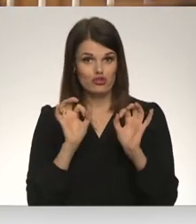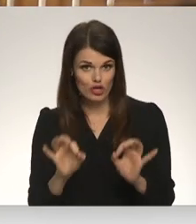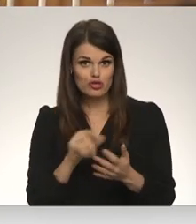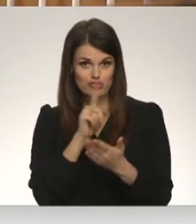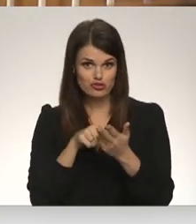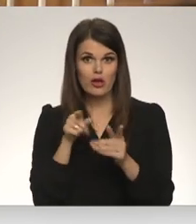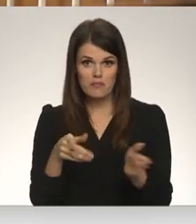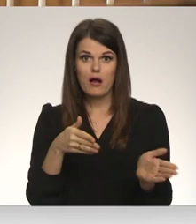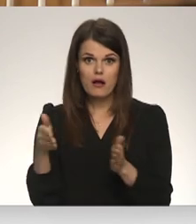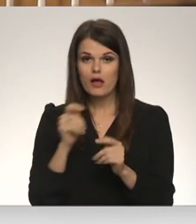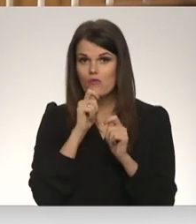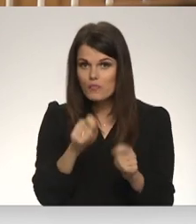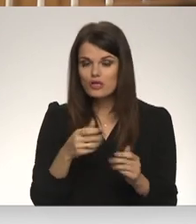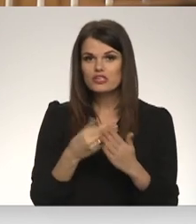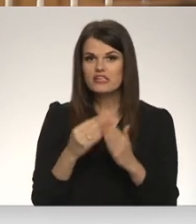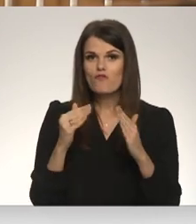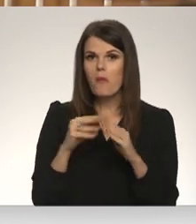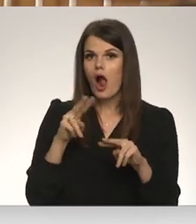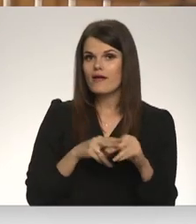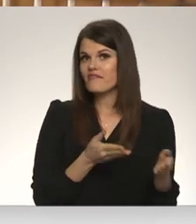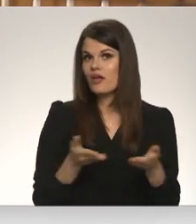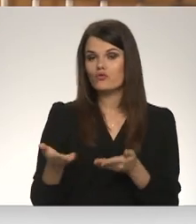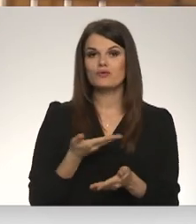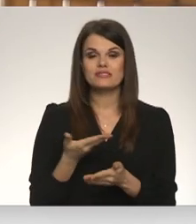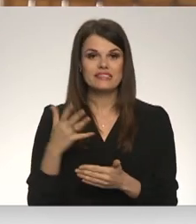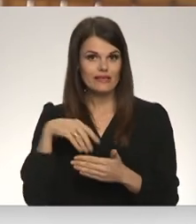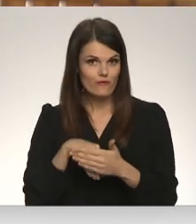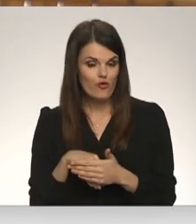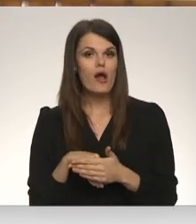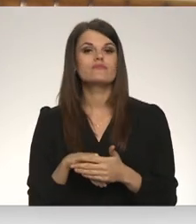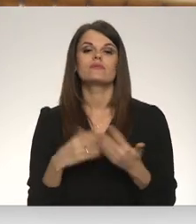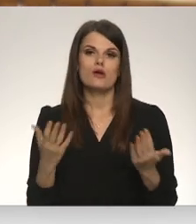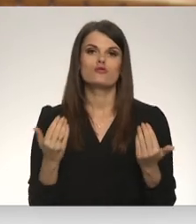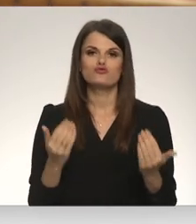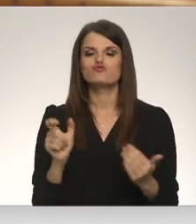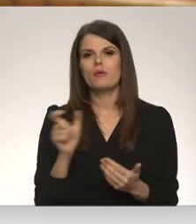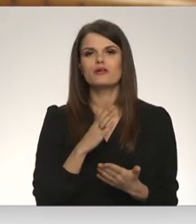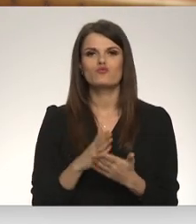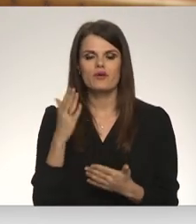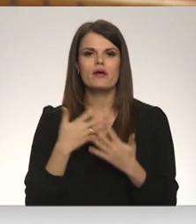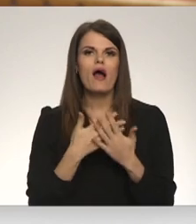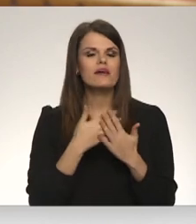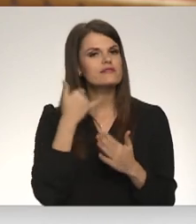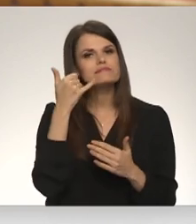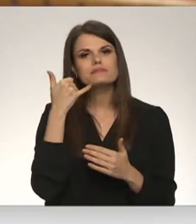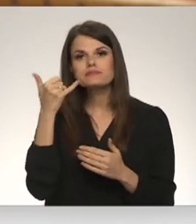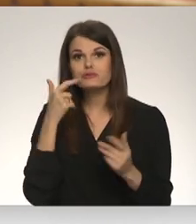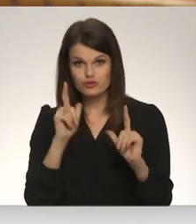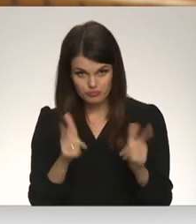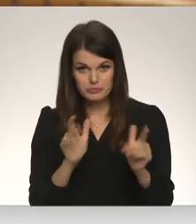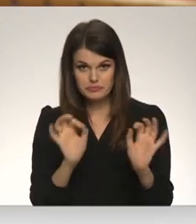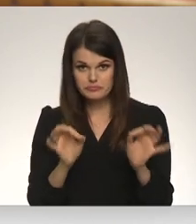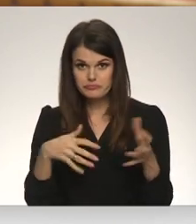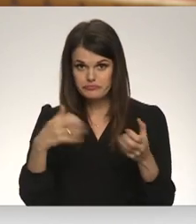gatavs piešķirt to savu mājvietu, kuru viņš ir piedāvājis anketā. Tā kā šobrīd notiek aktīvs apzināšanas